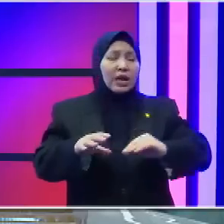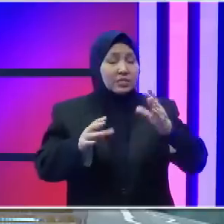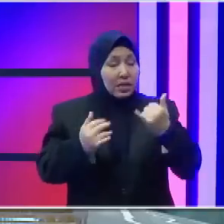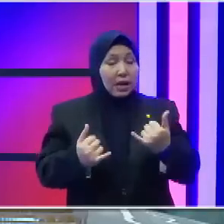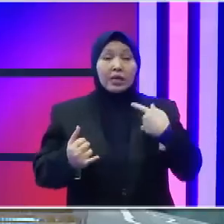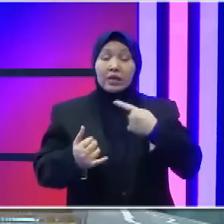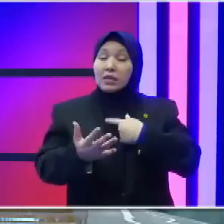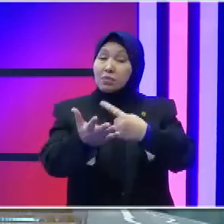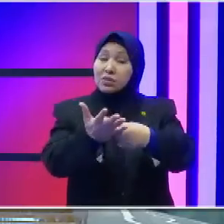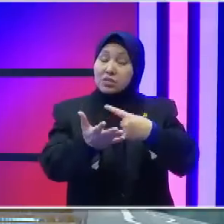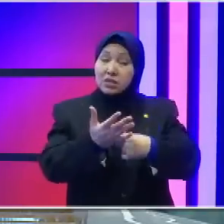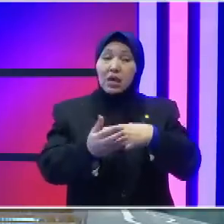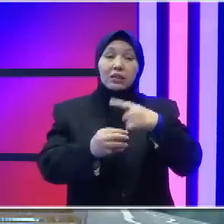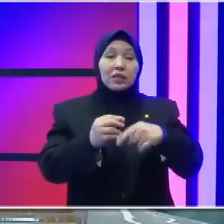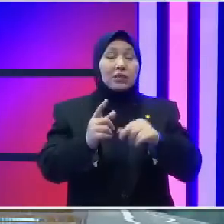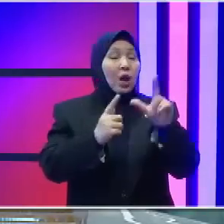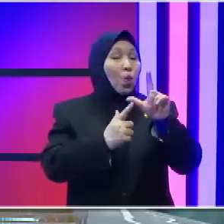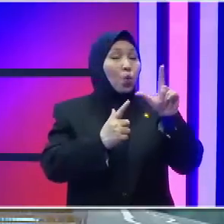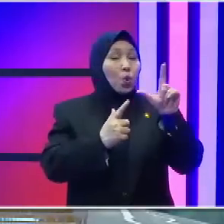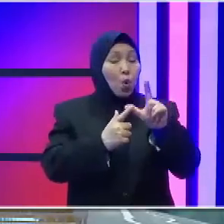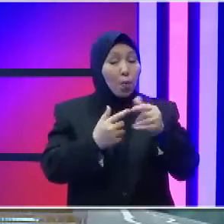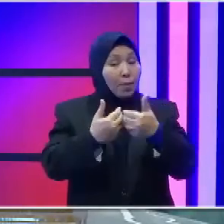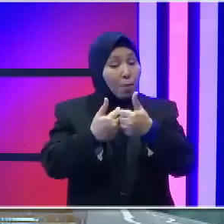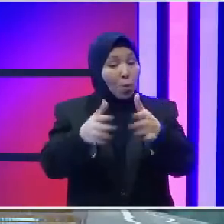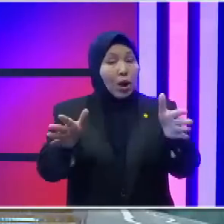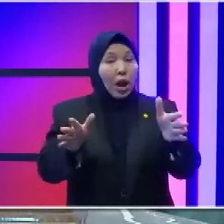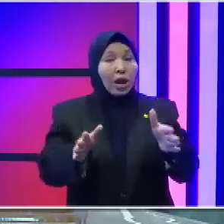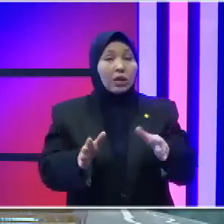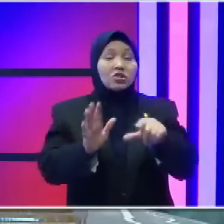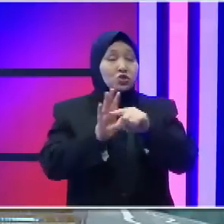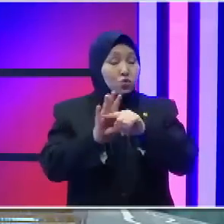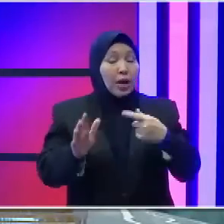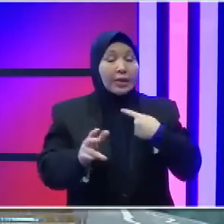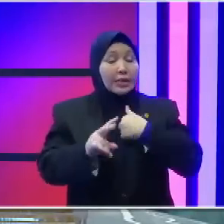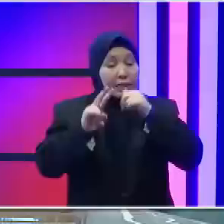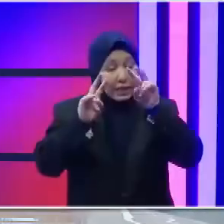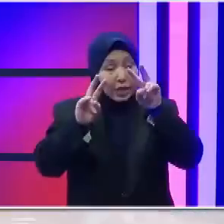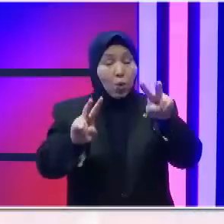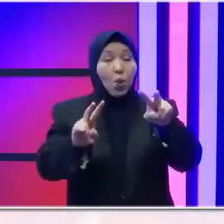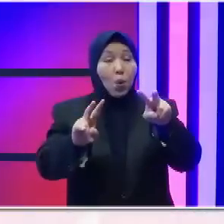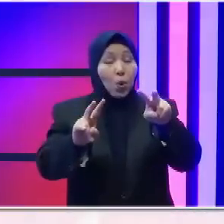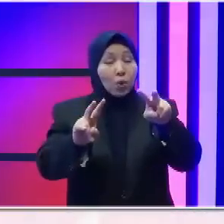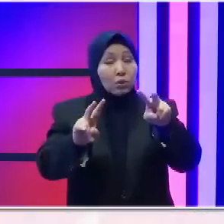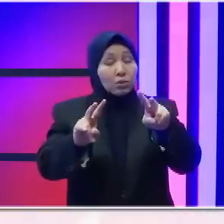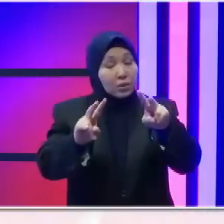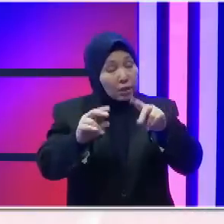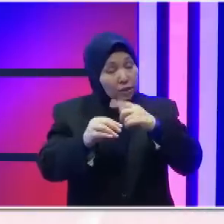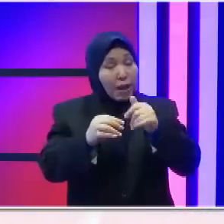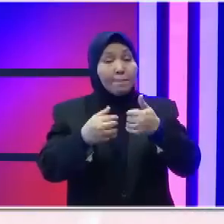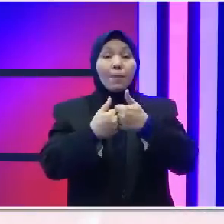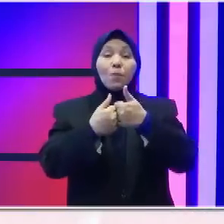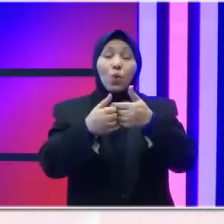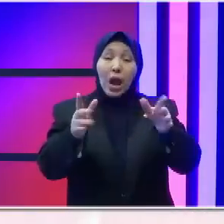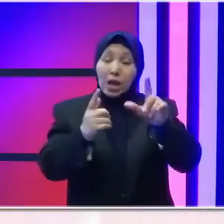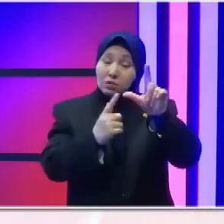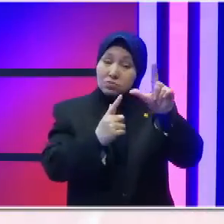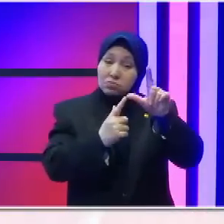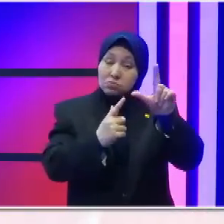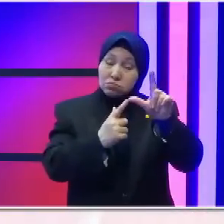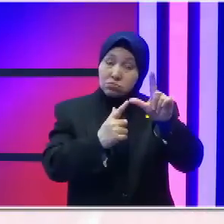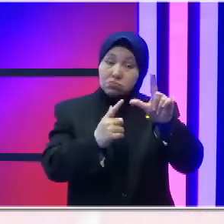kita berbincang tentang huruf-huruf pembukaan surah. Kita lihat di slide kita tentang huruf-huruf pembukaan surah.